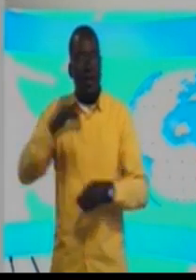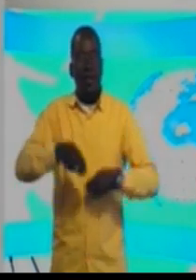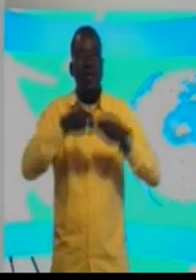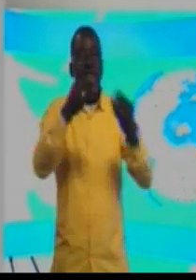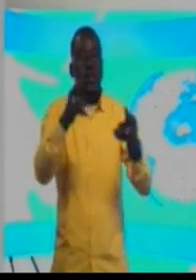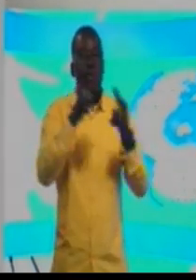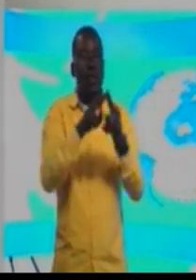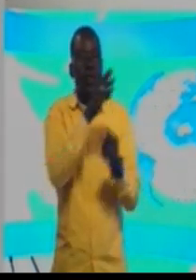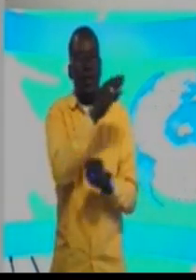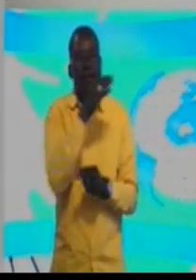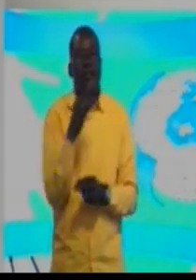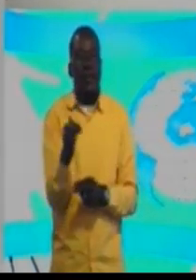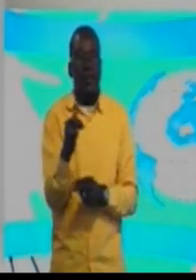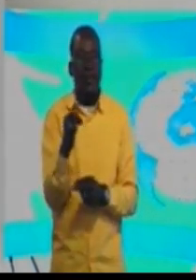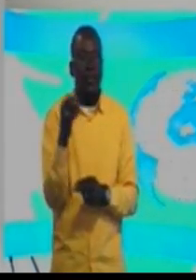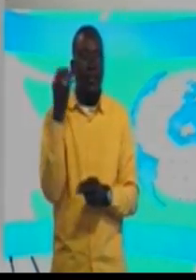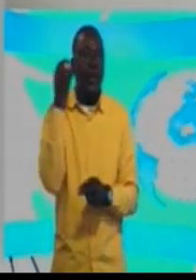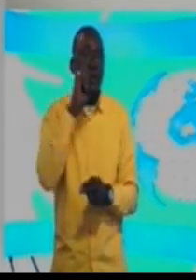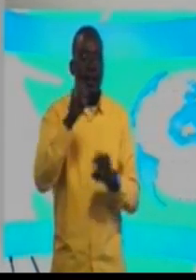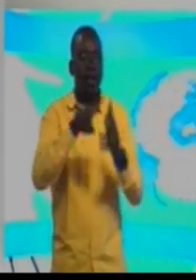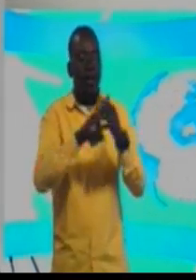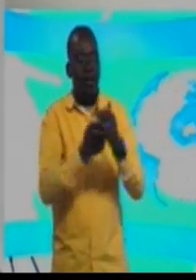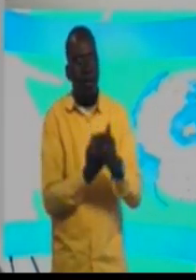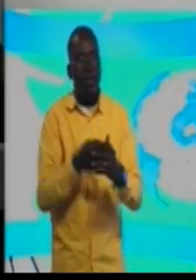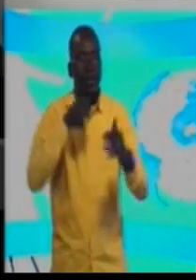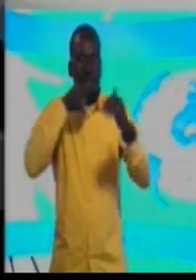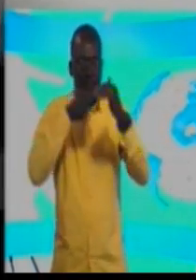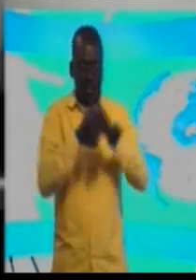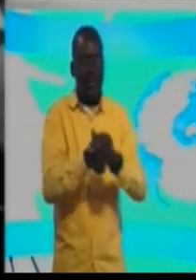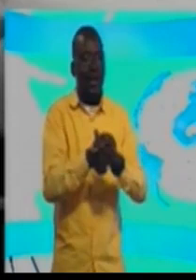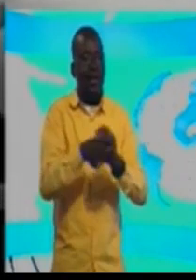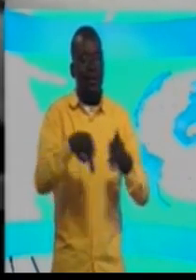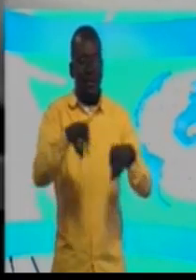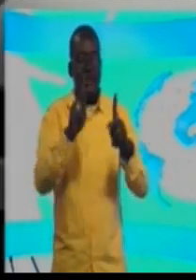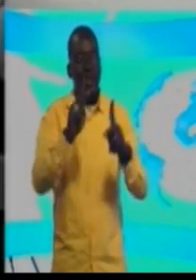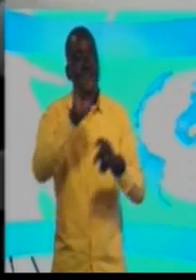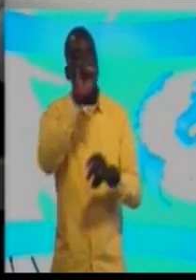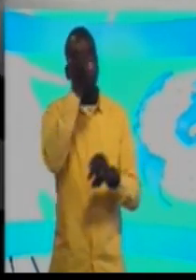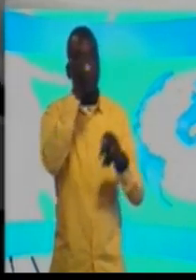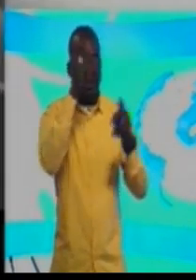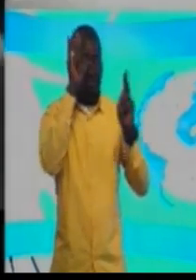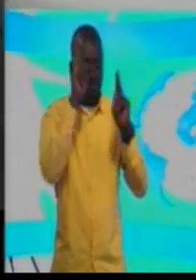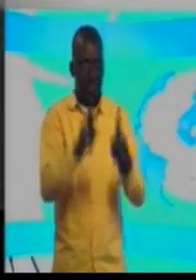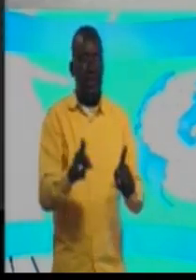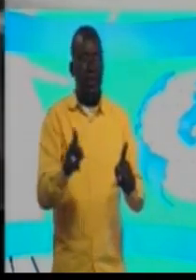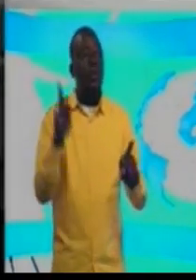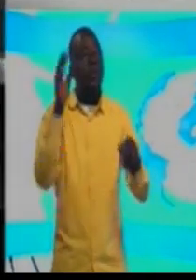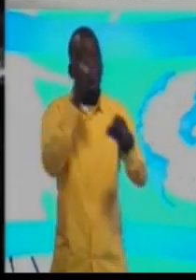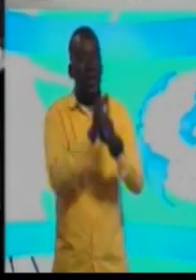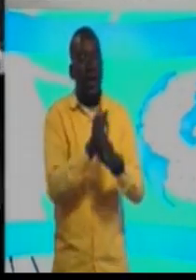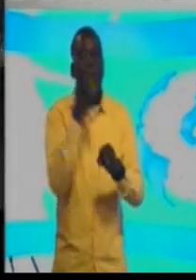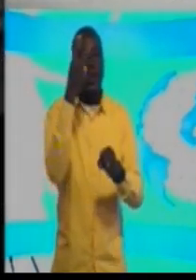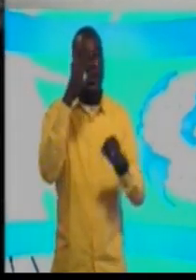Burkina Faso. Elles commencent à livrer leurs secrets et ont permis l'inculpation d'une dizaine de personnes et de deux mandats